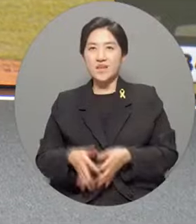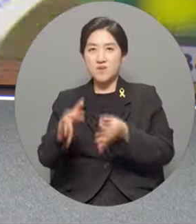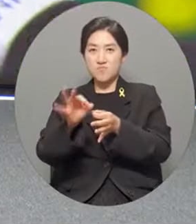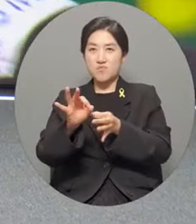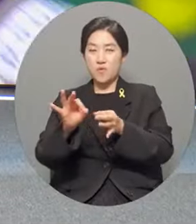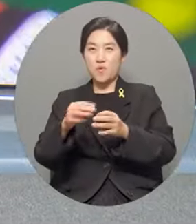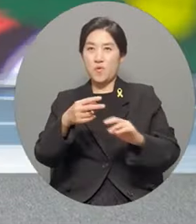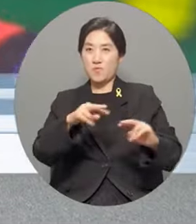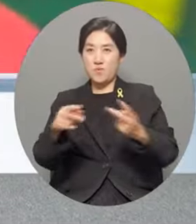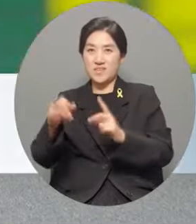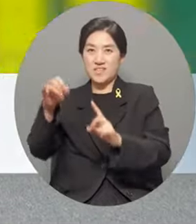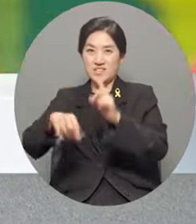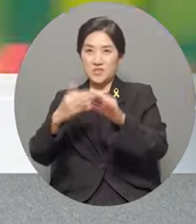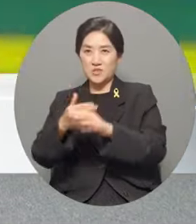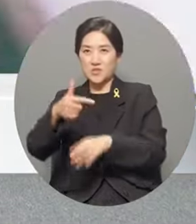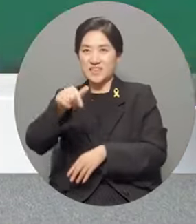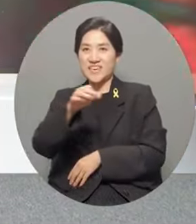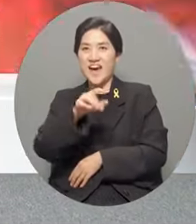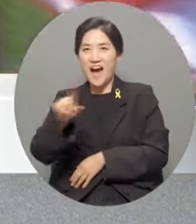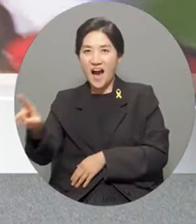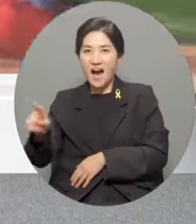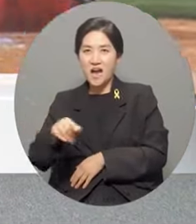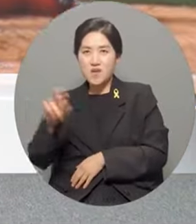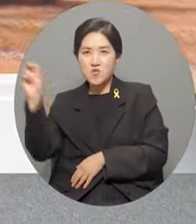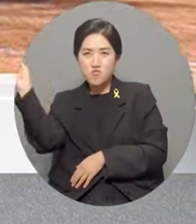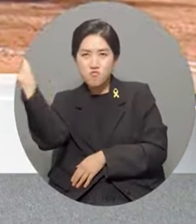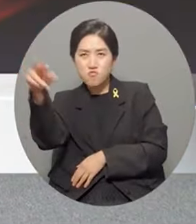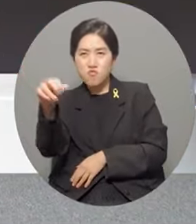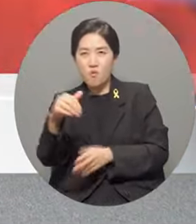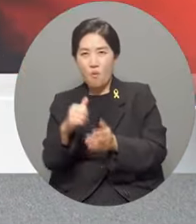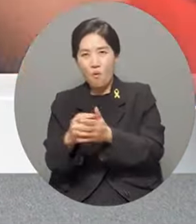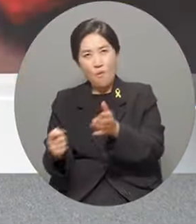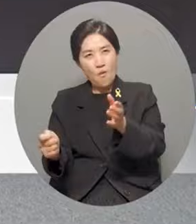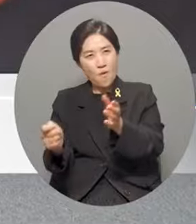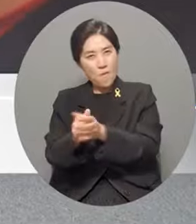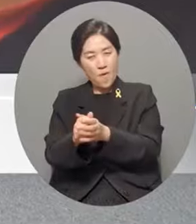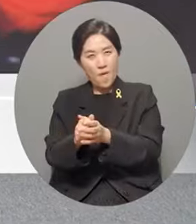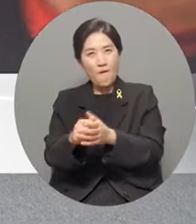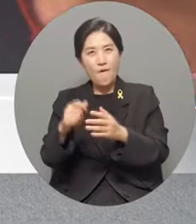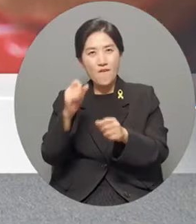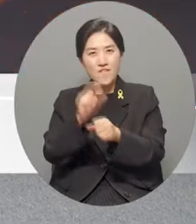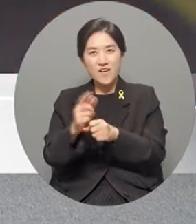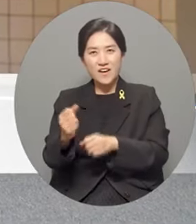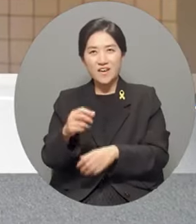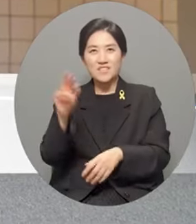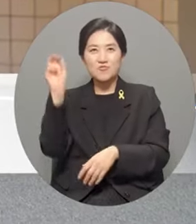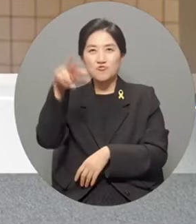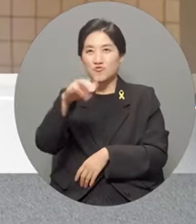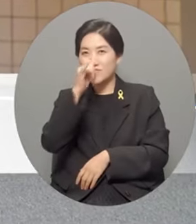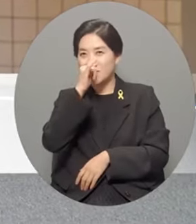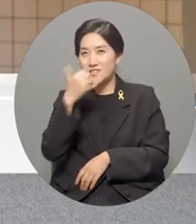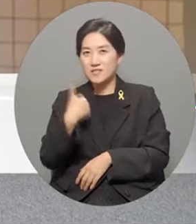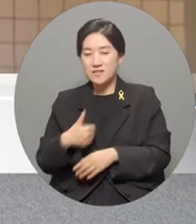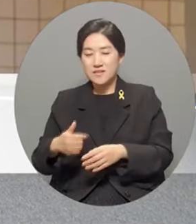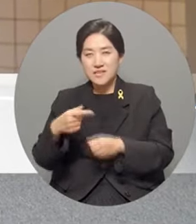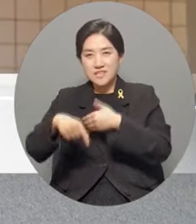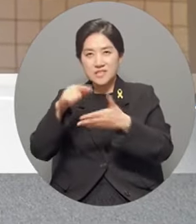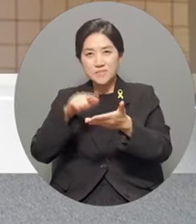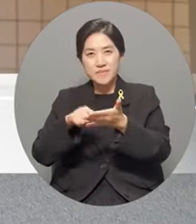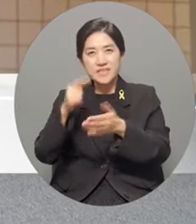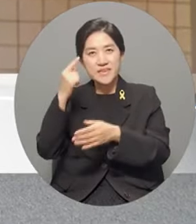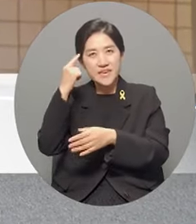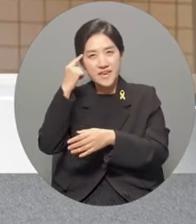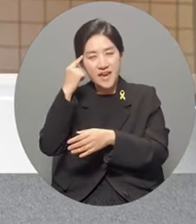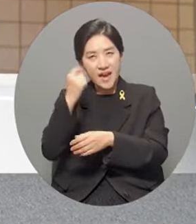프로야구 선두를 질주하고 있는 기아에 투구폼만큼이나 독특한 개성을 가진 투수가 있습니다. 심리학책을 읽고 또